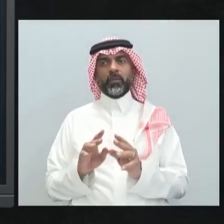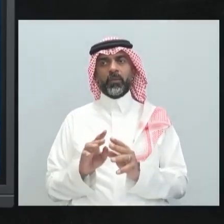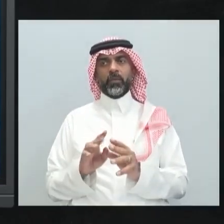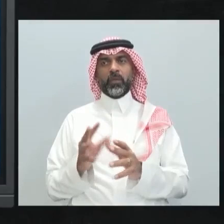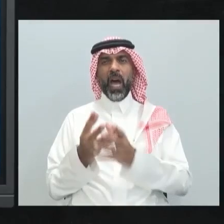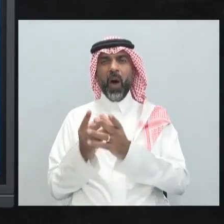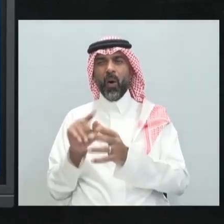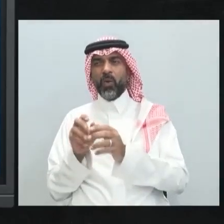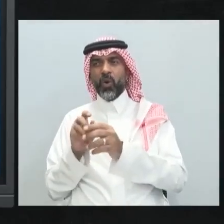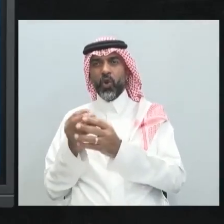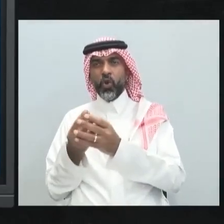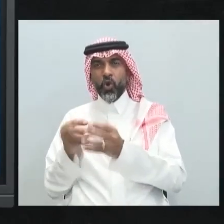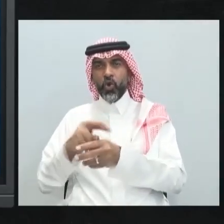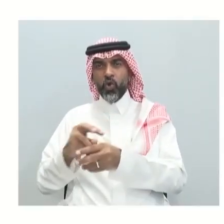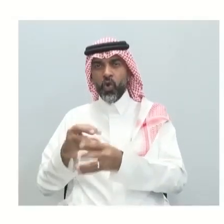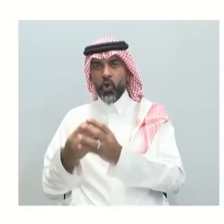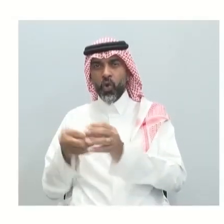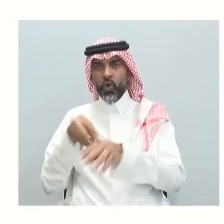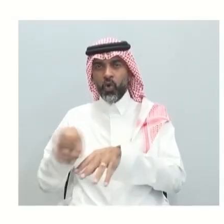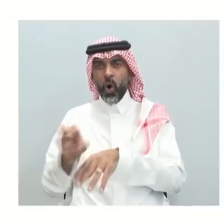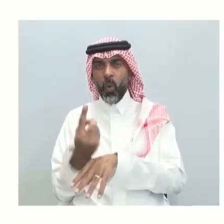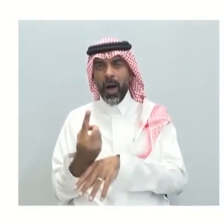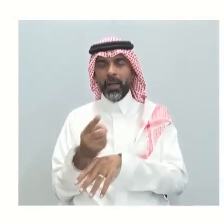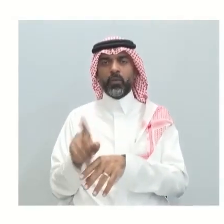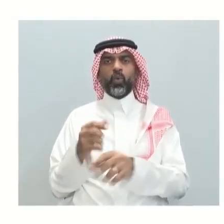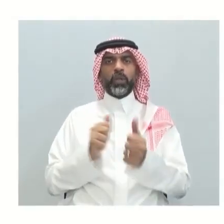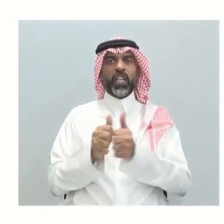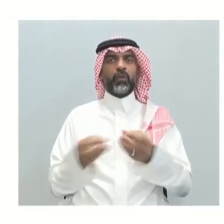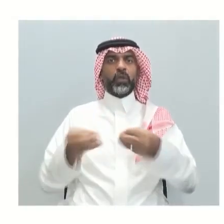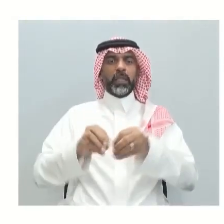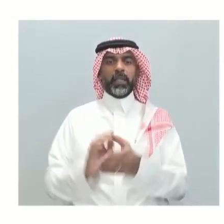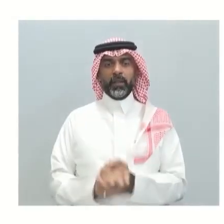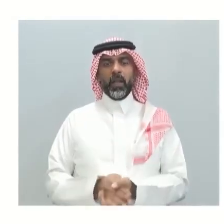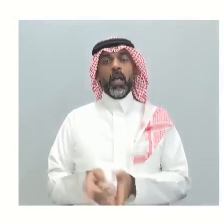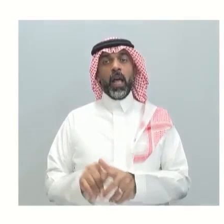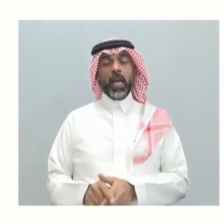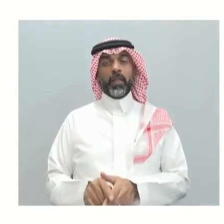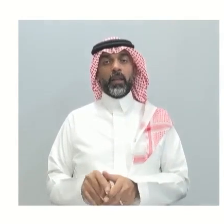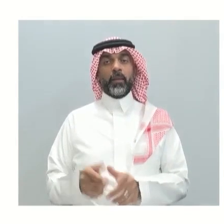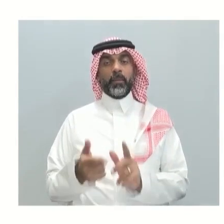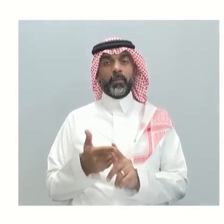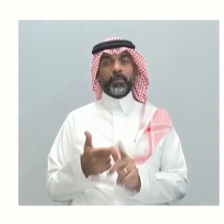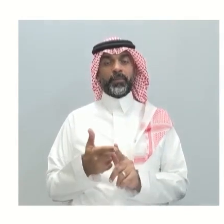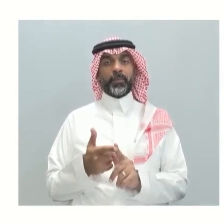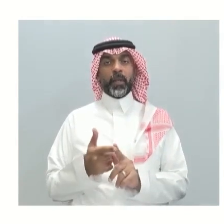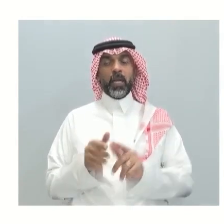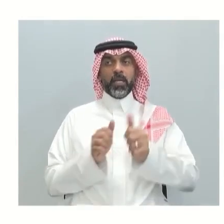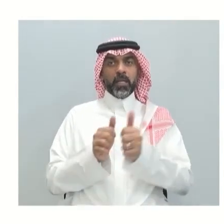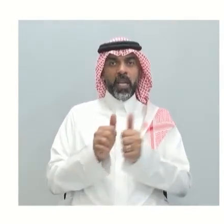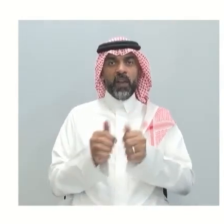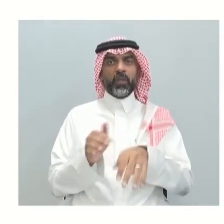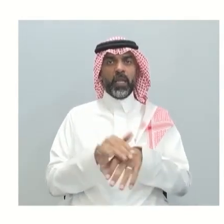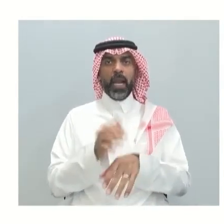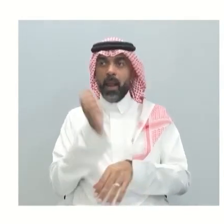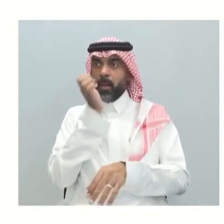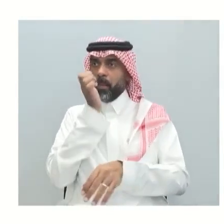الاحتياجات لدى النوع الواحد ايضا من ضمن الصور التي اظهرنا لانواع التنافس ظهر معنا التنافس على الماك